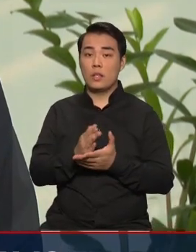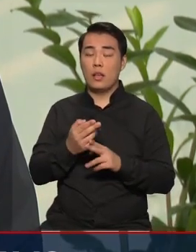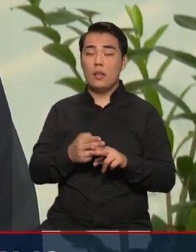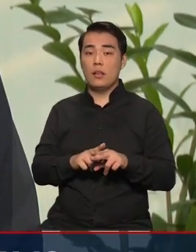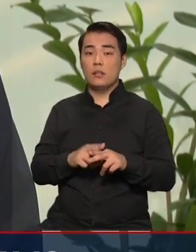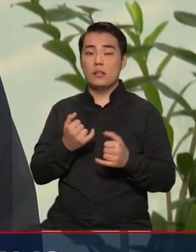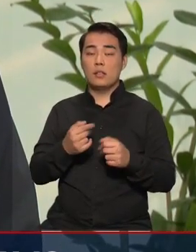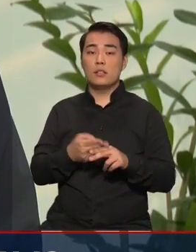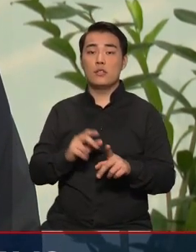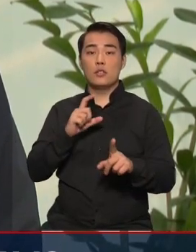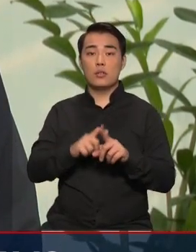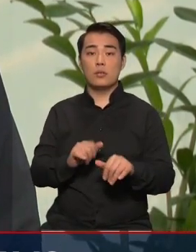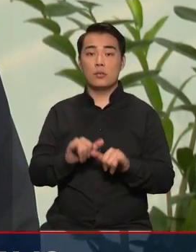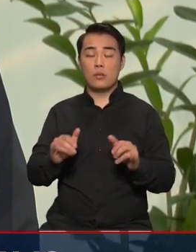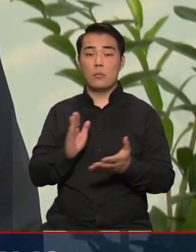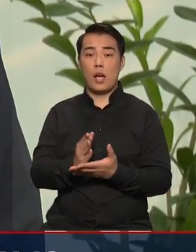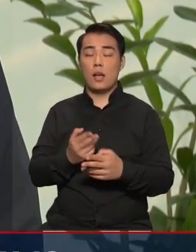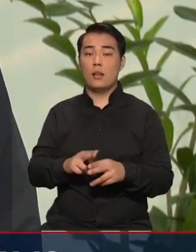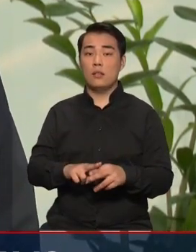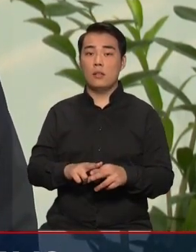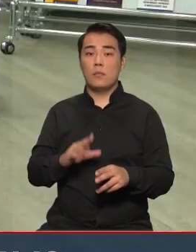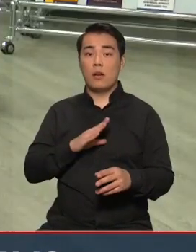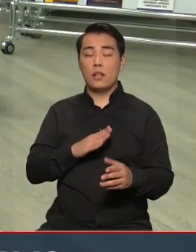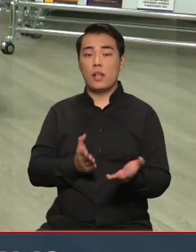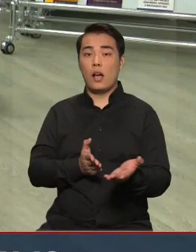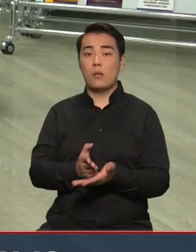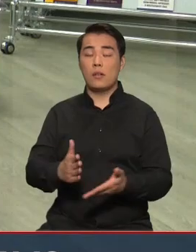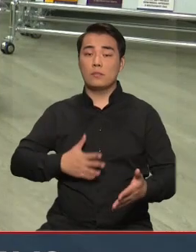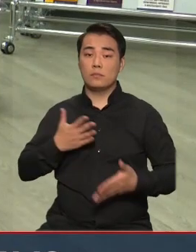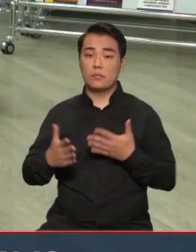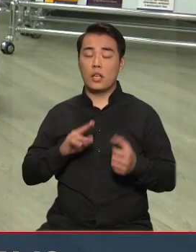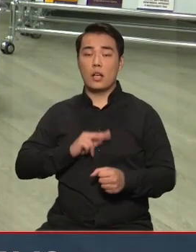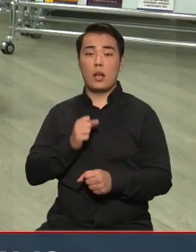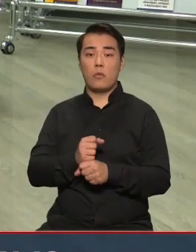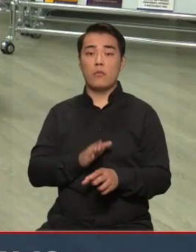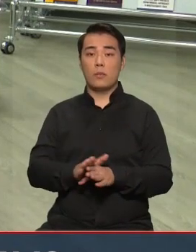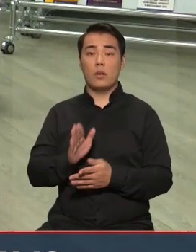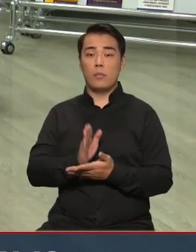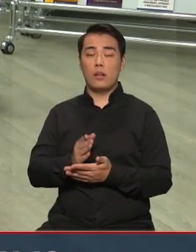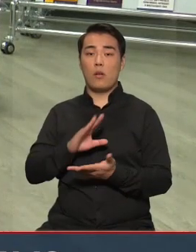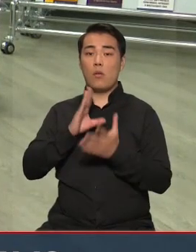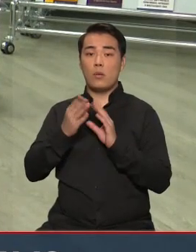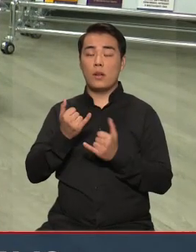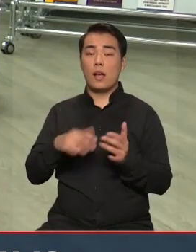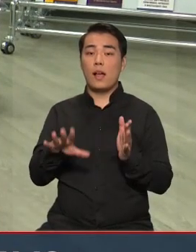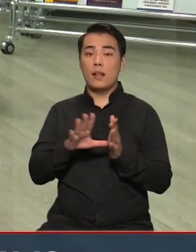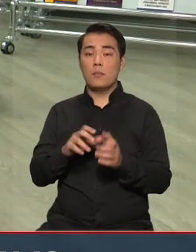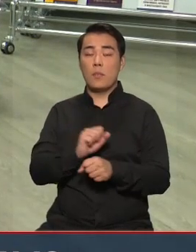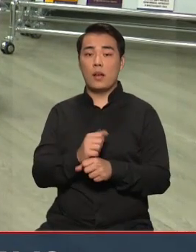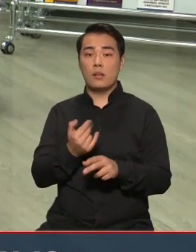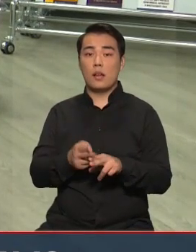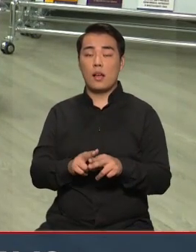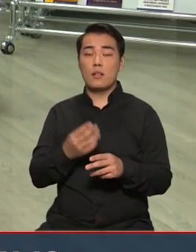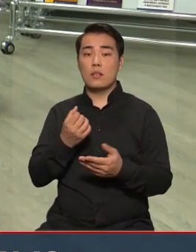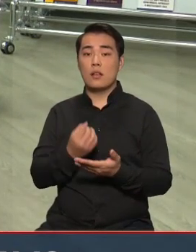Олардың санын көбейту елде сол бағытта ынталандыру жұмыстары. Жалпы енді электрокарлардың бағалары